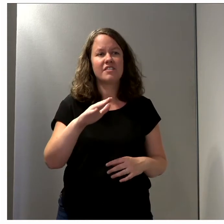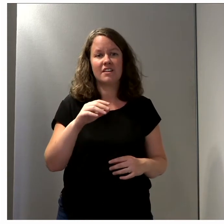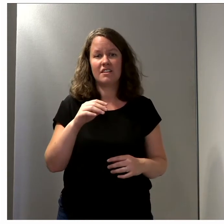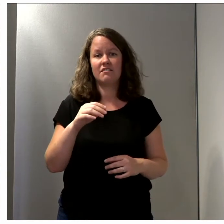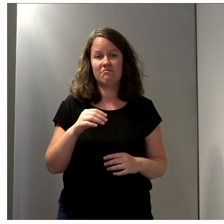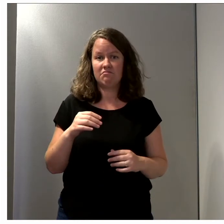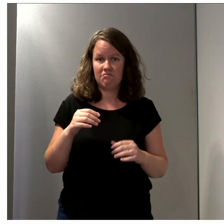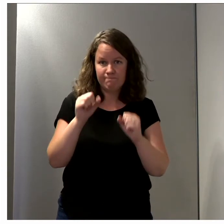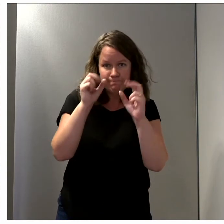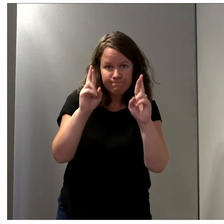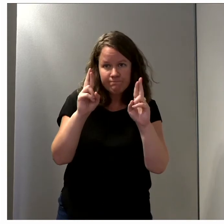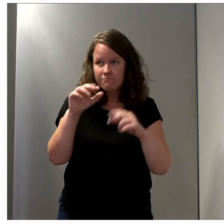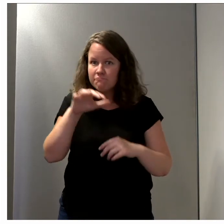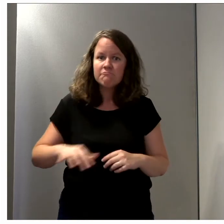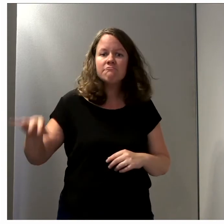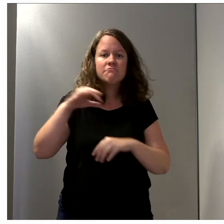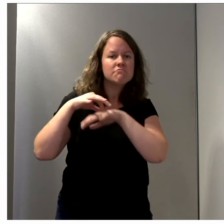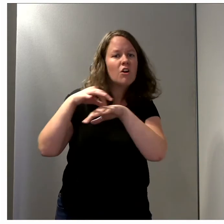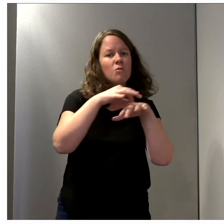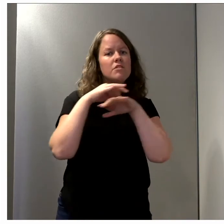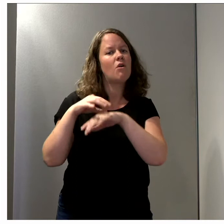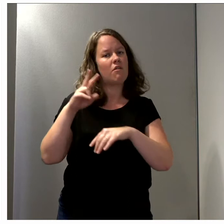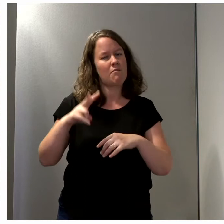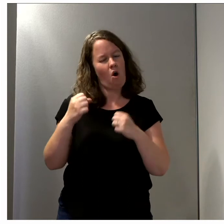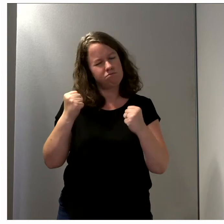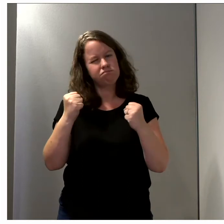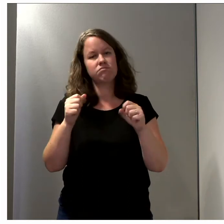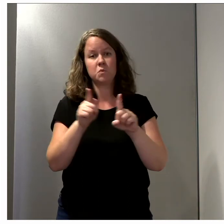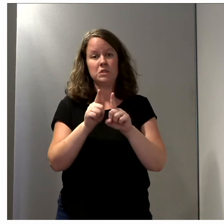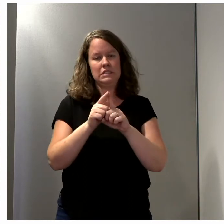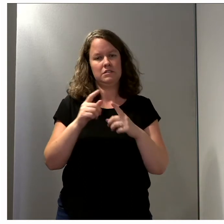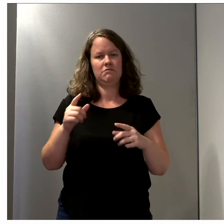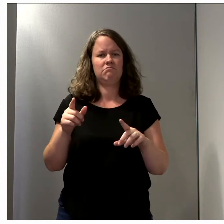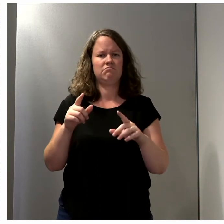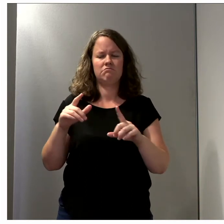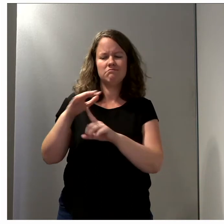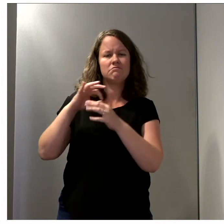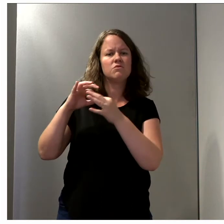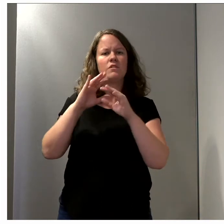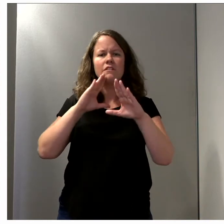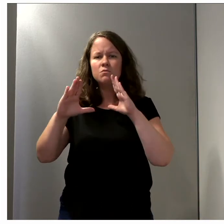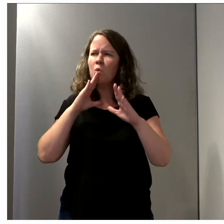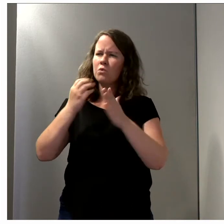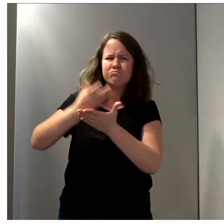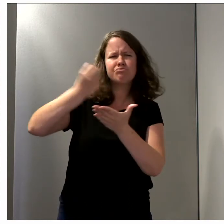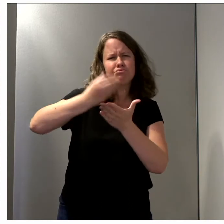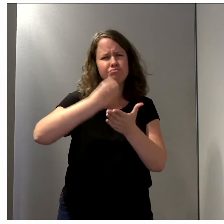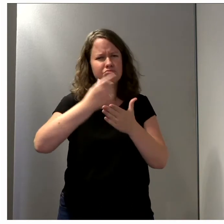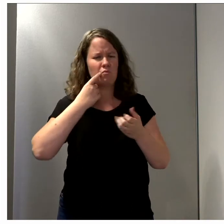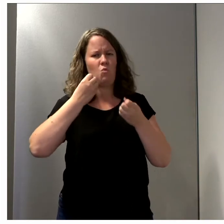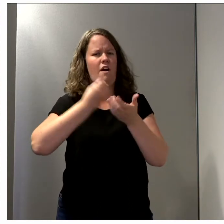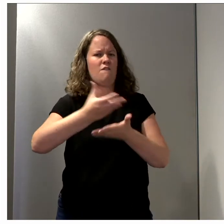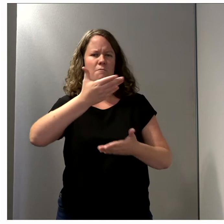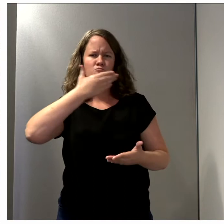que beaucoup de monde auront plus d'accompagnement et développer aussi les réseaux sociaux pour que un peu plus tout le monde soit informé dans les